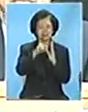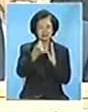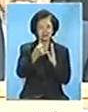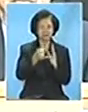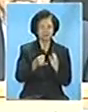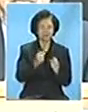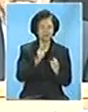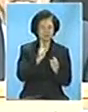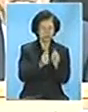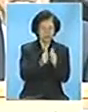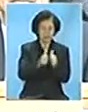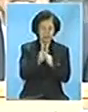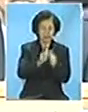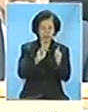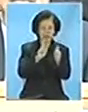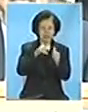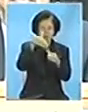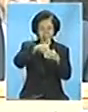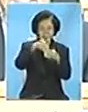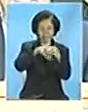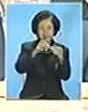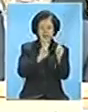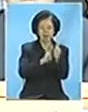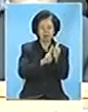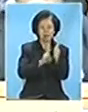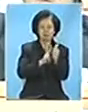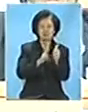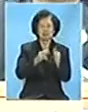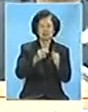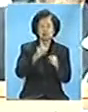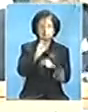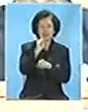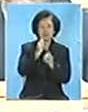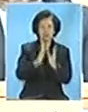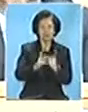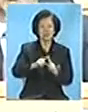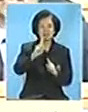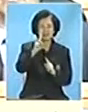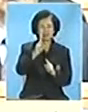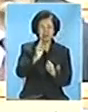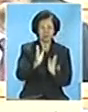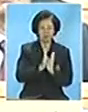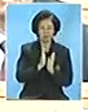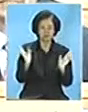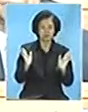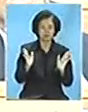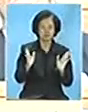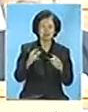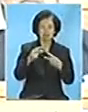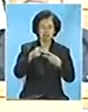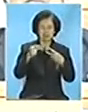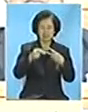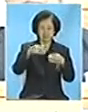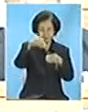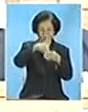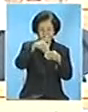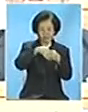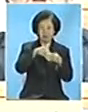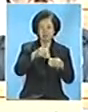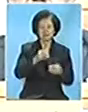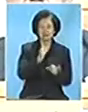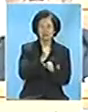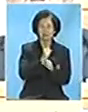านวุฒิสภาคนที่หนึ่งแต่ก่อนอื่นต้องขอขอบคุณคะแนนเสียงทุกคะแนนเสียงที่ได้ผมสาม